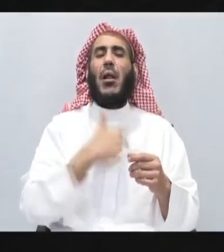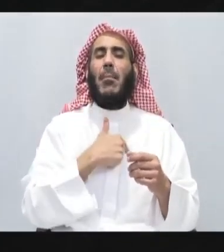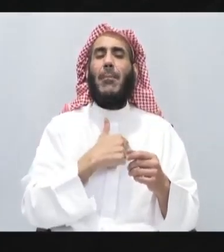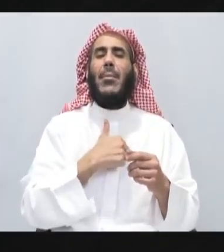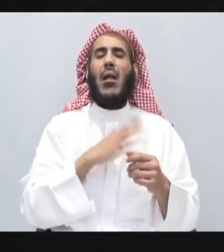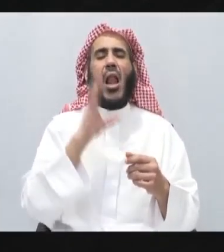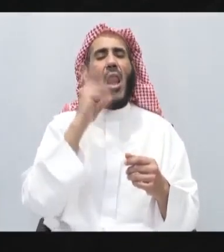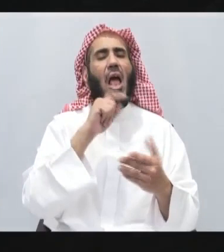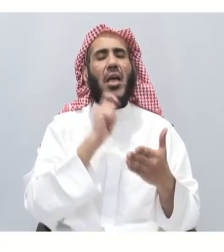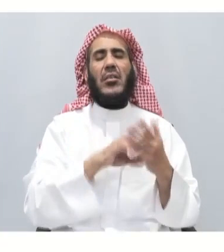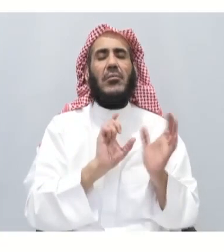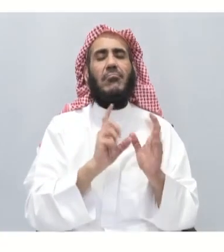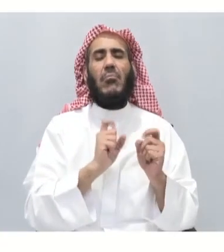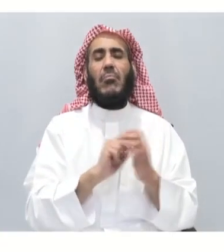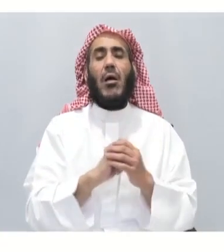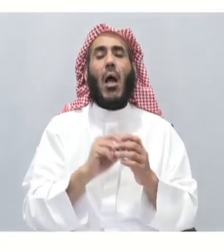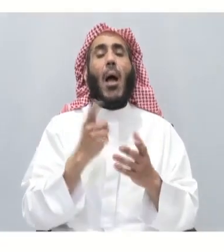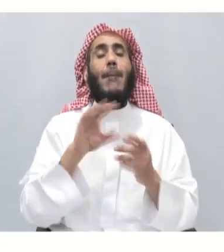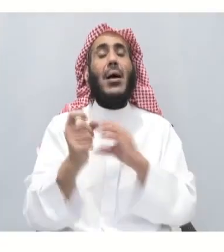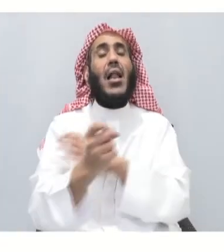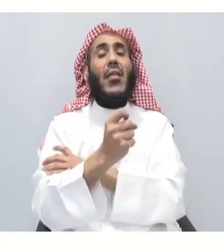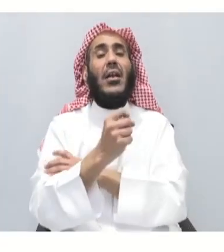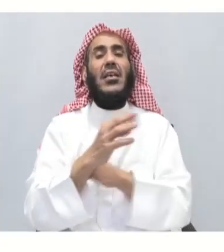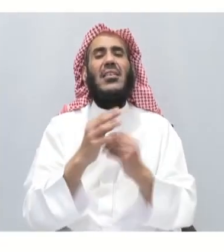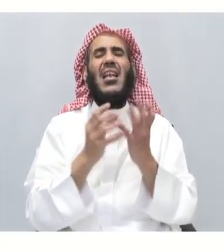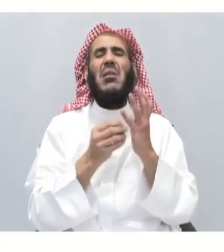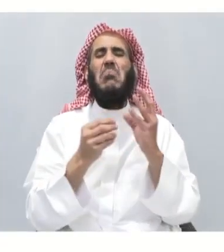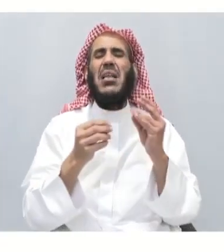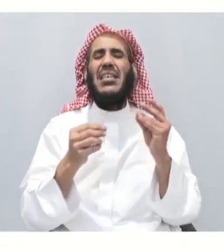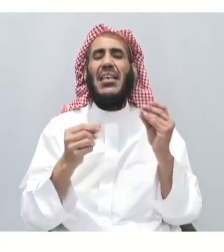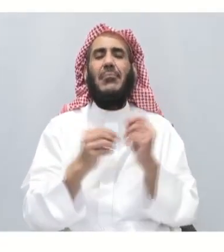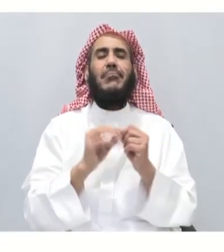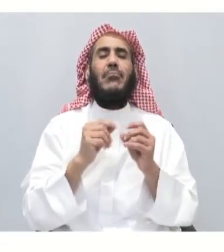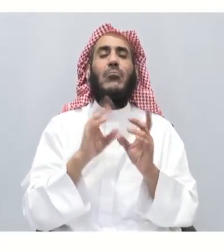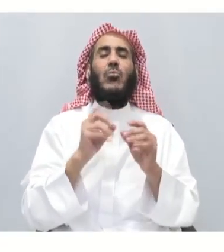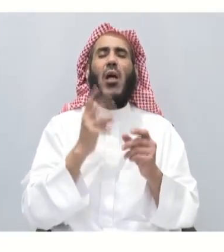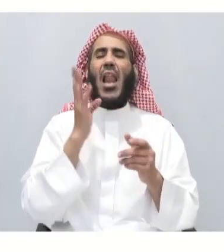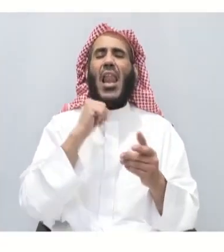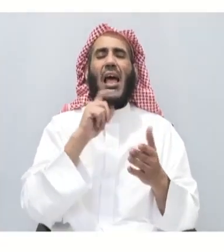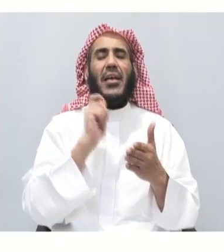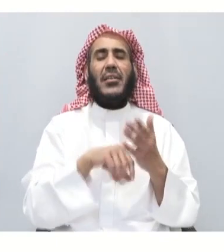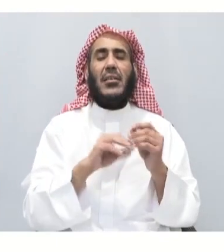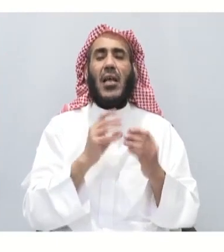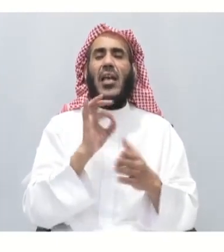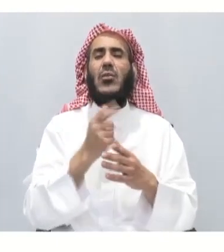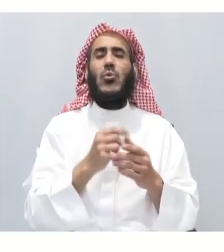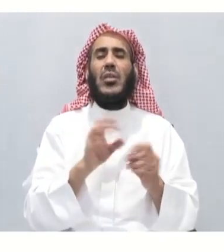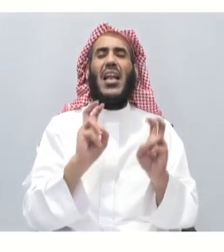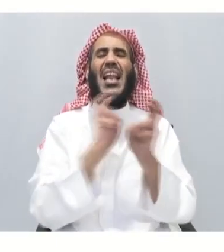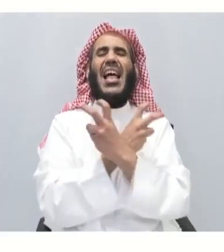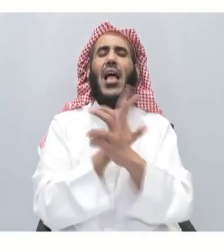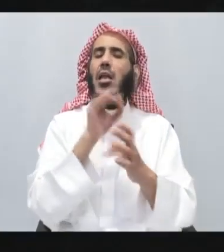هي لا اراديه اما العضلات الملساء ايضا تعتبر لا اراديه اين توجد العضلات